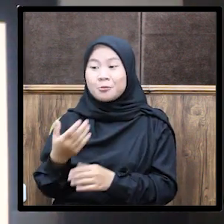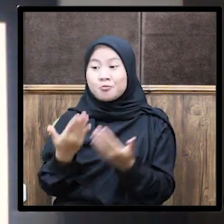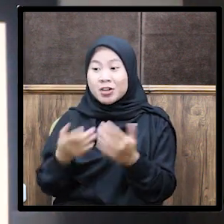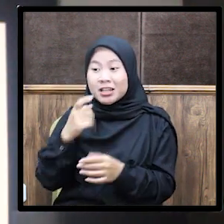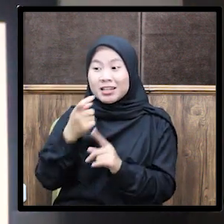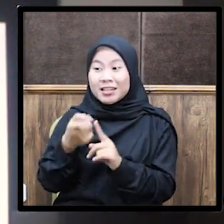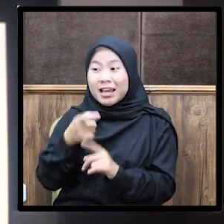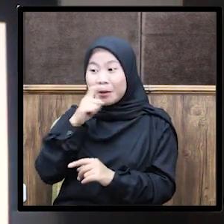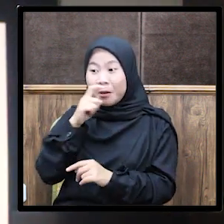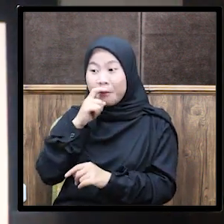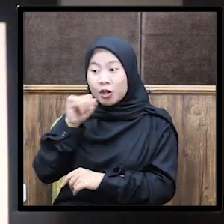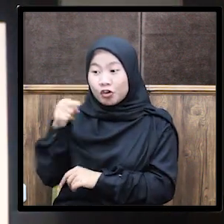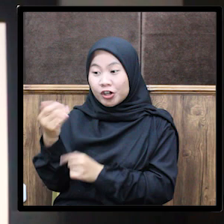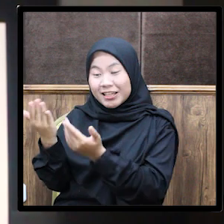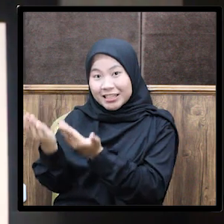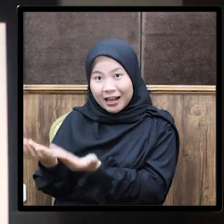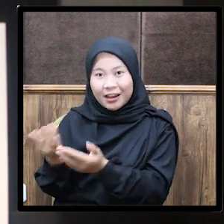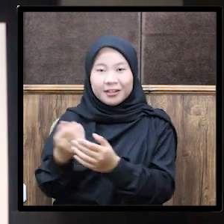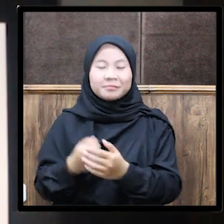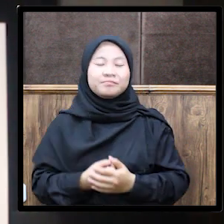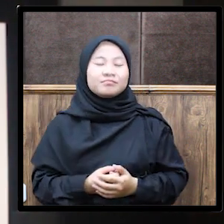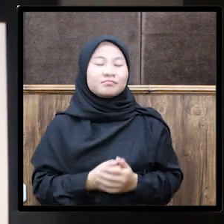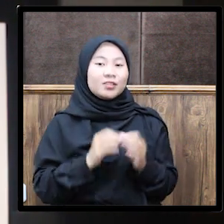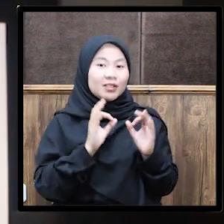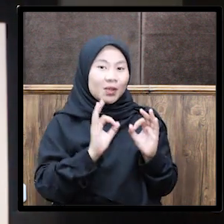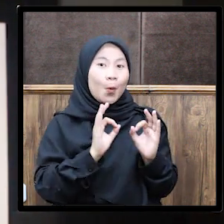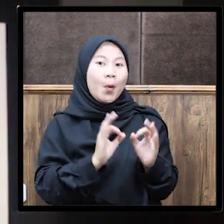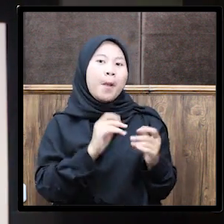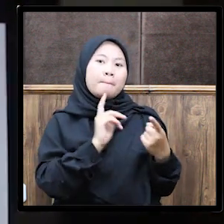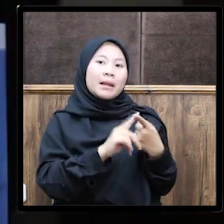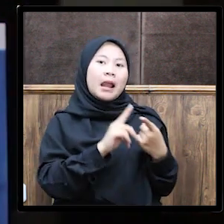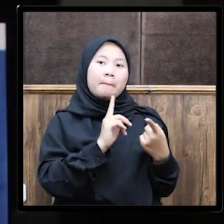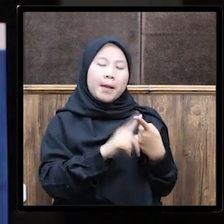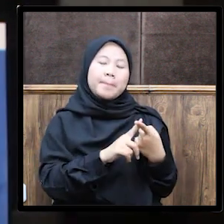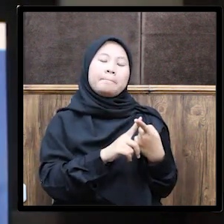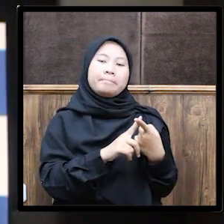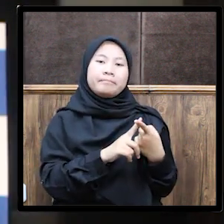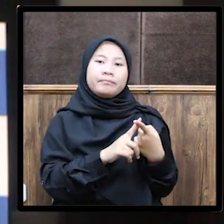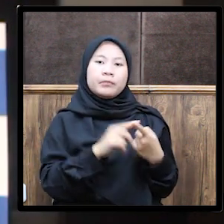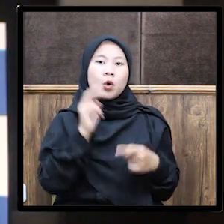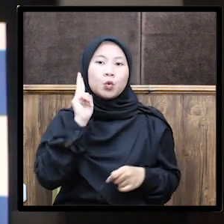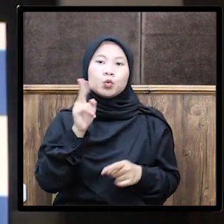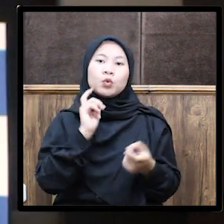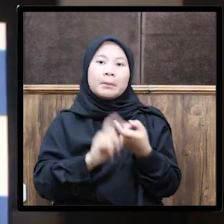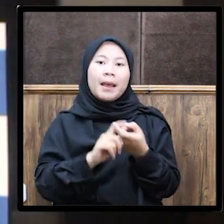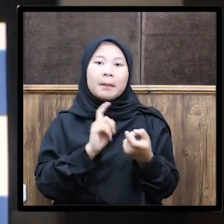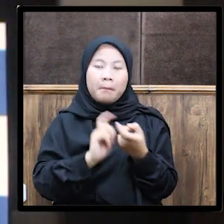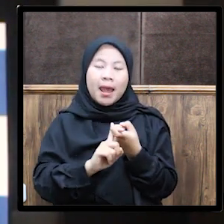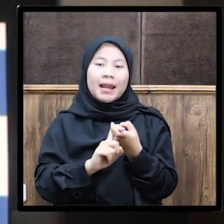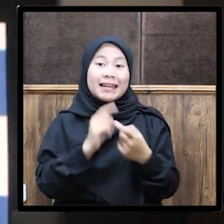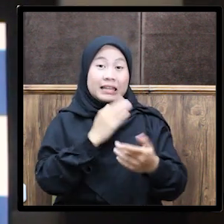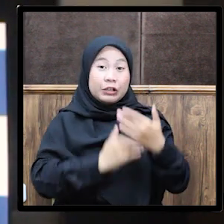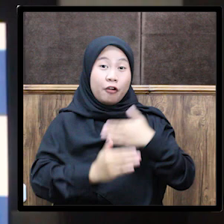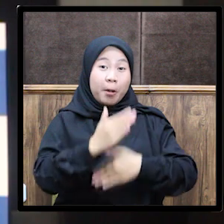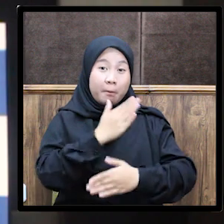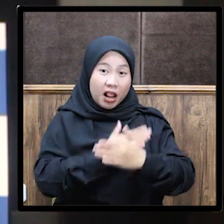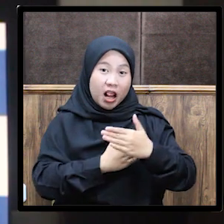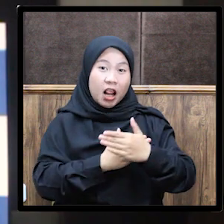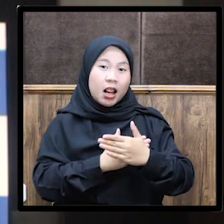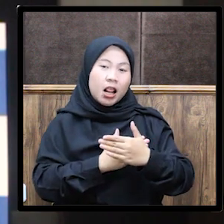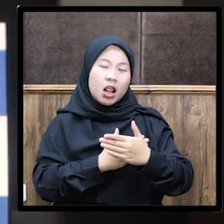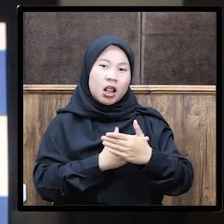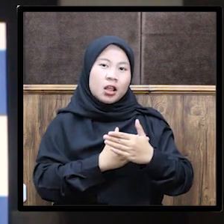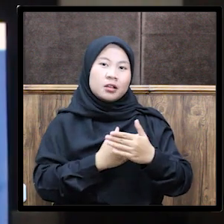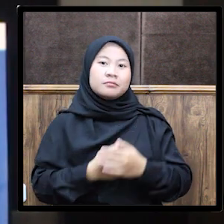mungkin pesan-pesan buat teman-teman. Ya. Yang pertama tentu kepada teman-teman difabel terutama